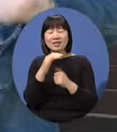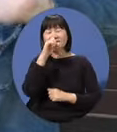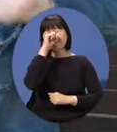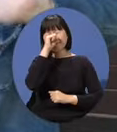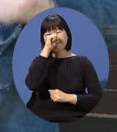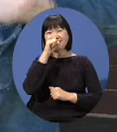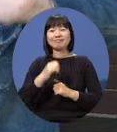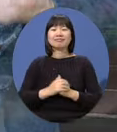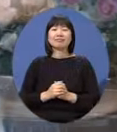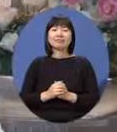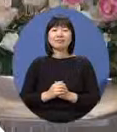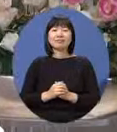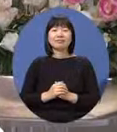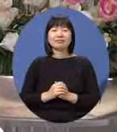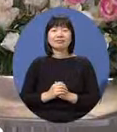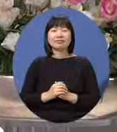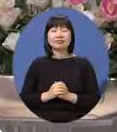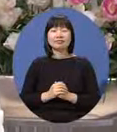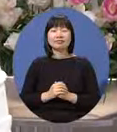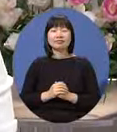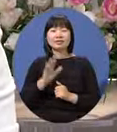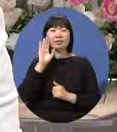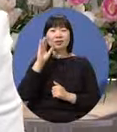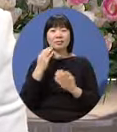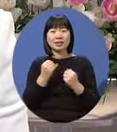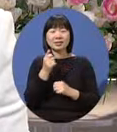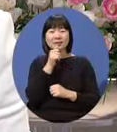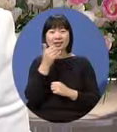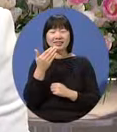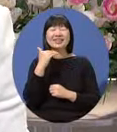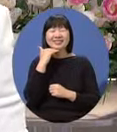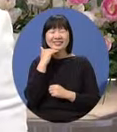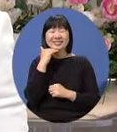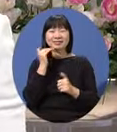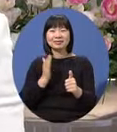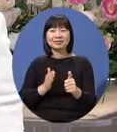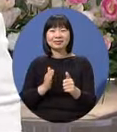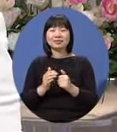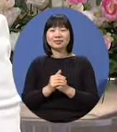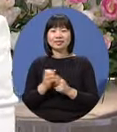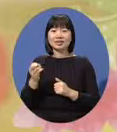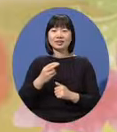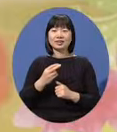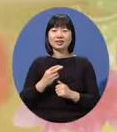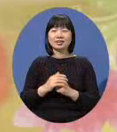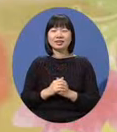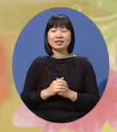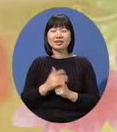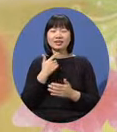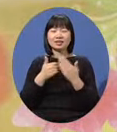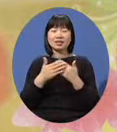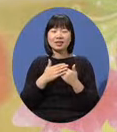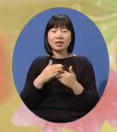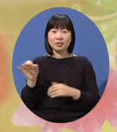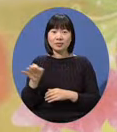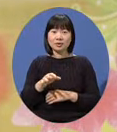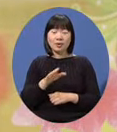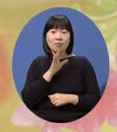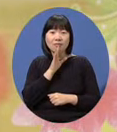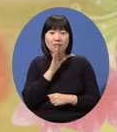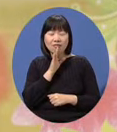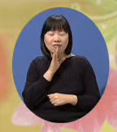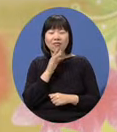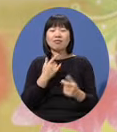좋았습니다. 자, 앞으로도 네. 많이 소개해드릴게요. 기대해주세요. 네, 그리고 저 체험들이 무료라면서요.